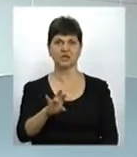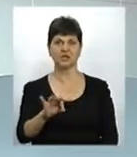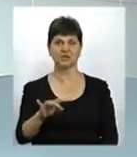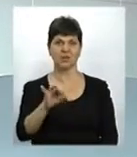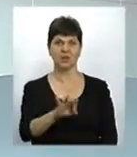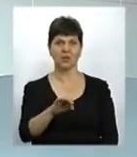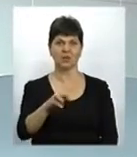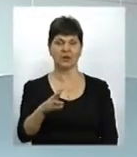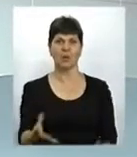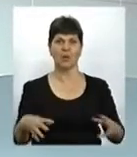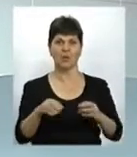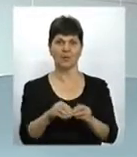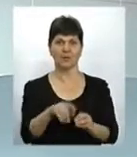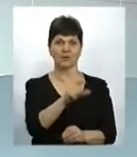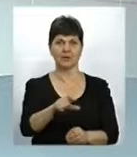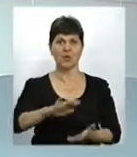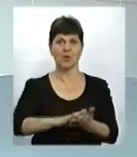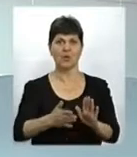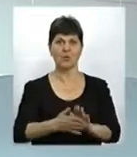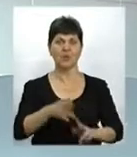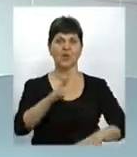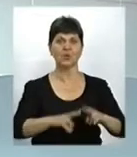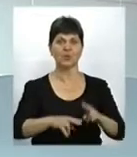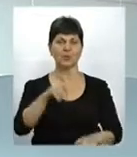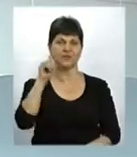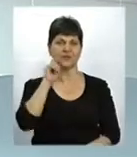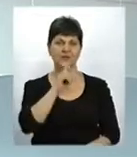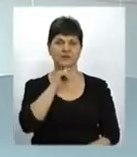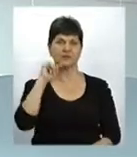розвитку об'єднаної громади в умовах домінування Вінниці як потужного економічного центру.